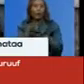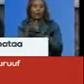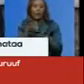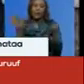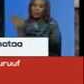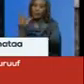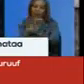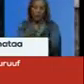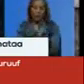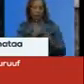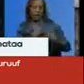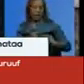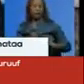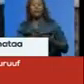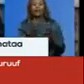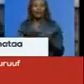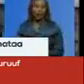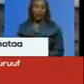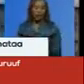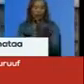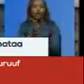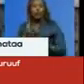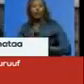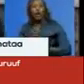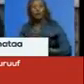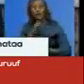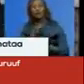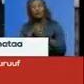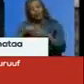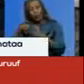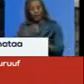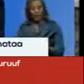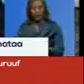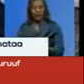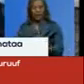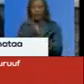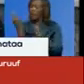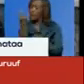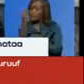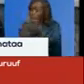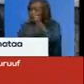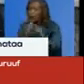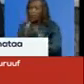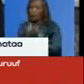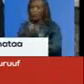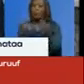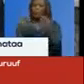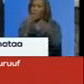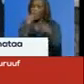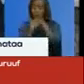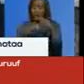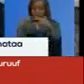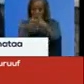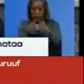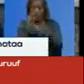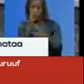እንዲያበቃም ከልብ እንፈልጋለን። የበኩላችንም እንወጣለን። በጥቅም ብቻ ሳይሆን በደም ለተሳሰሩት የሁለቱ